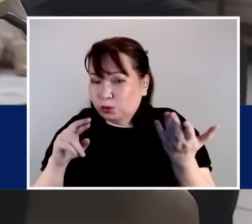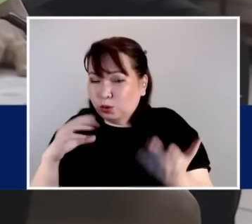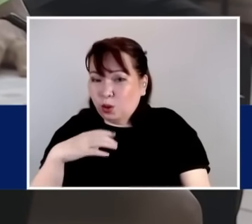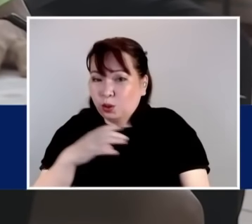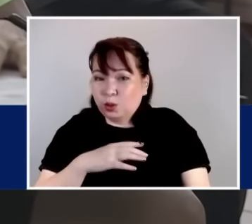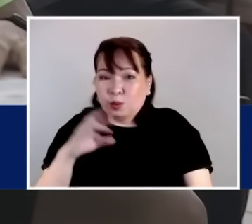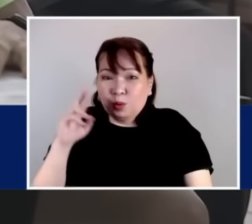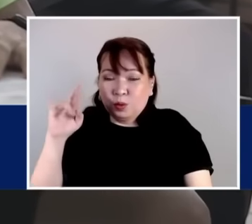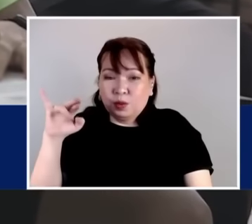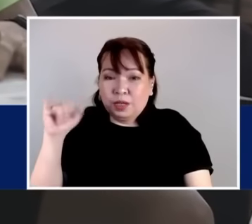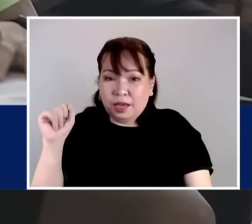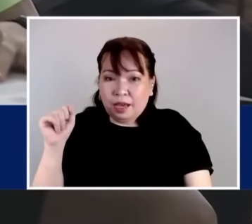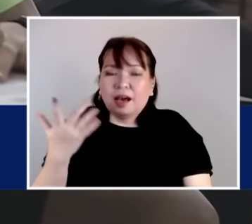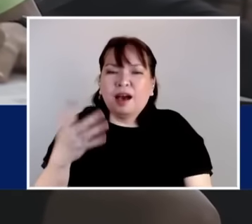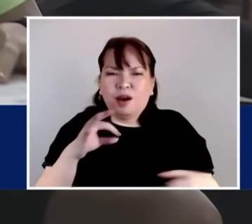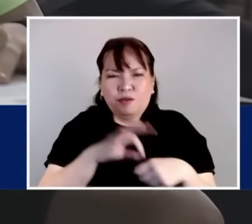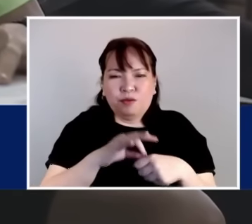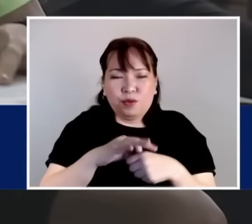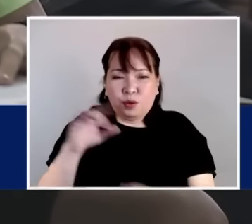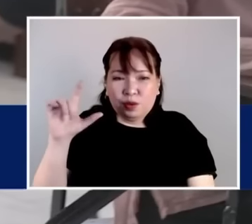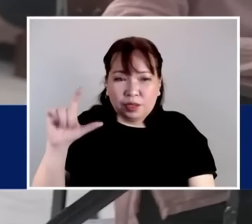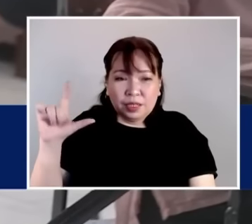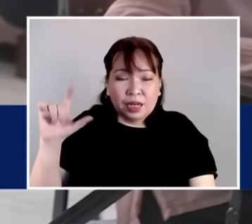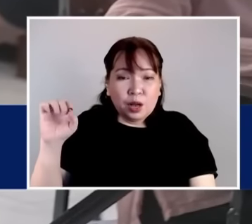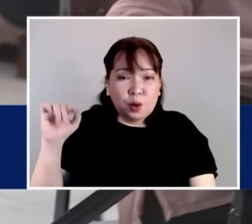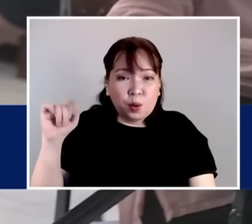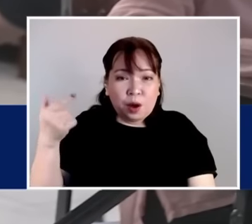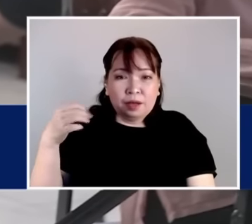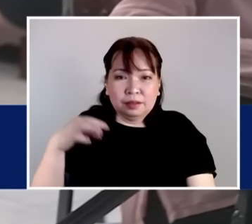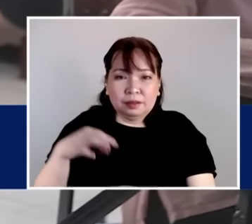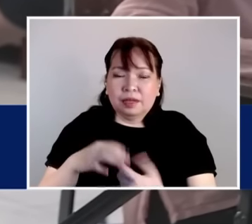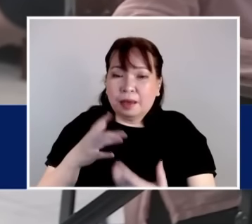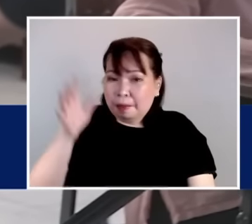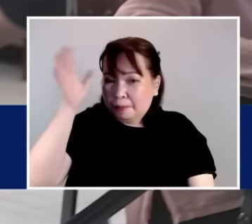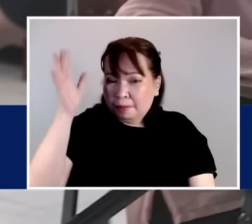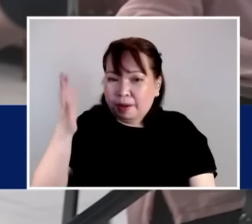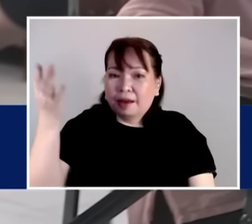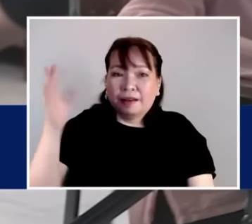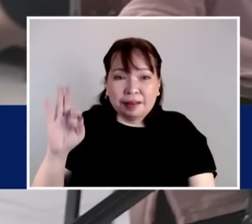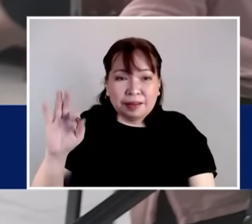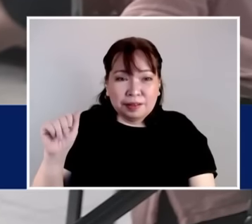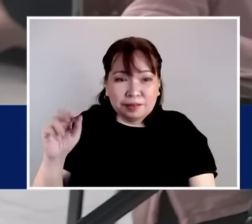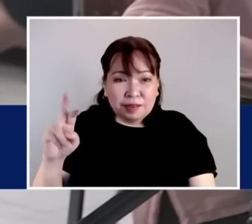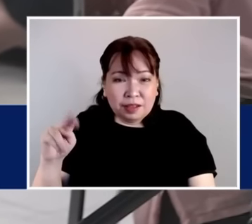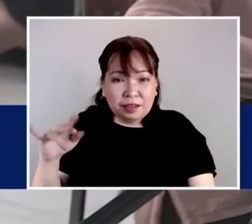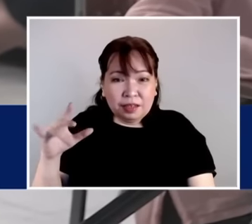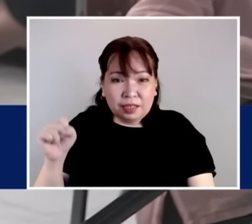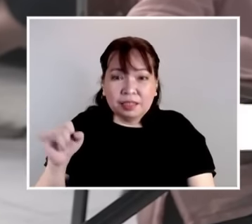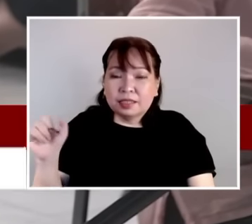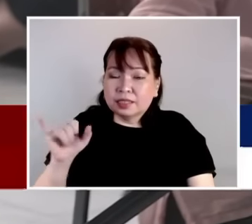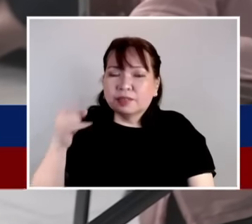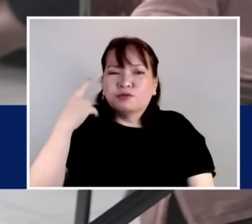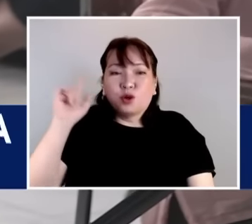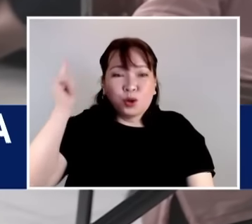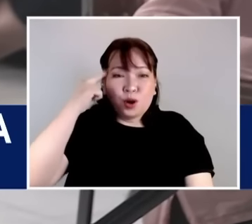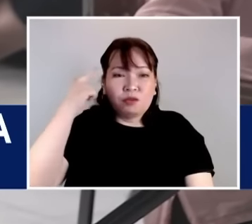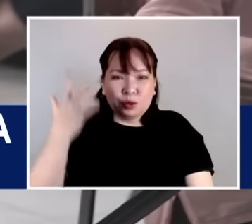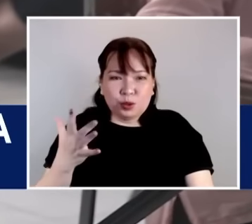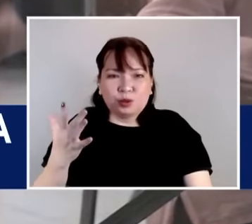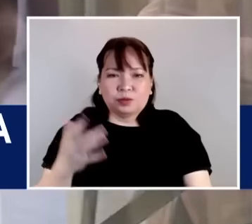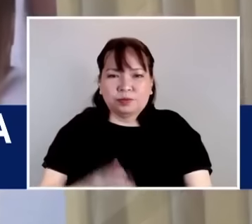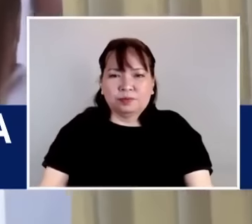Lawag Central Elementary School bumoto kanina. Ang kanyang ama na si Rudy Farinas tumatakbo namang gobernador ng